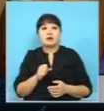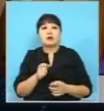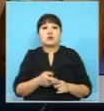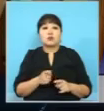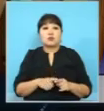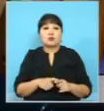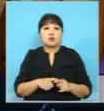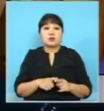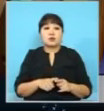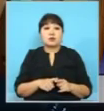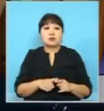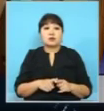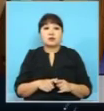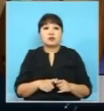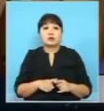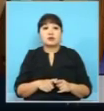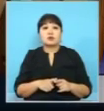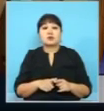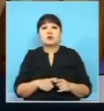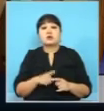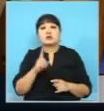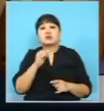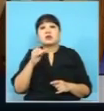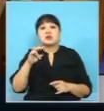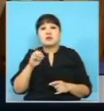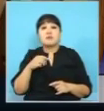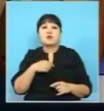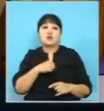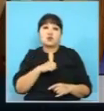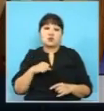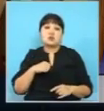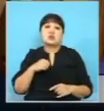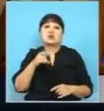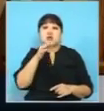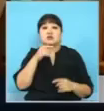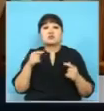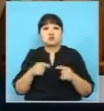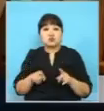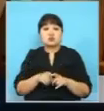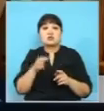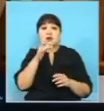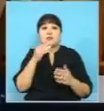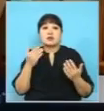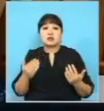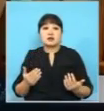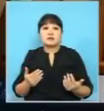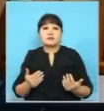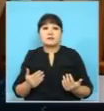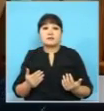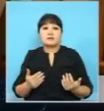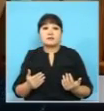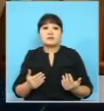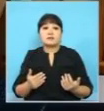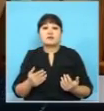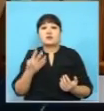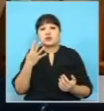Оны бұл Зейнептің бейнесін, әрине менің өзім жасыма да келіп тұр осы бүгінгі замандағы.